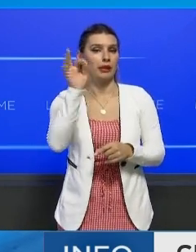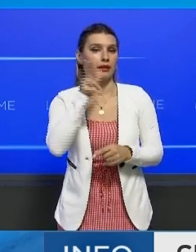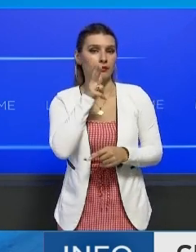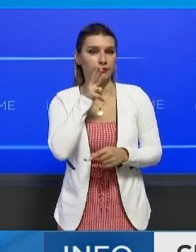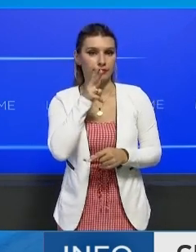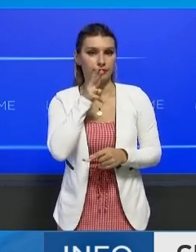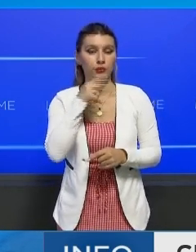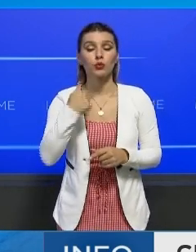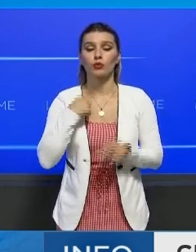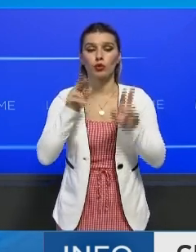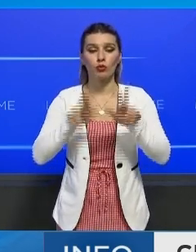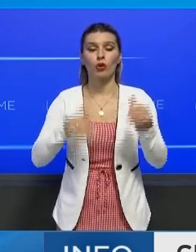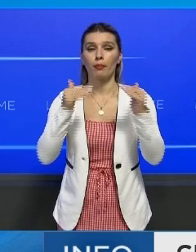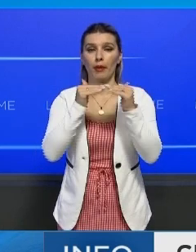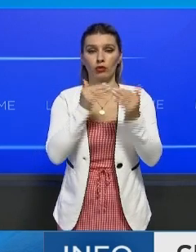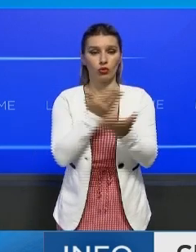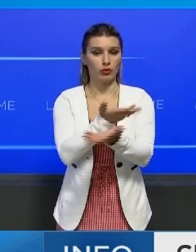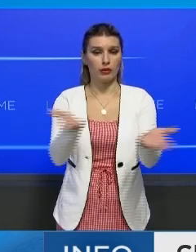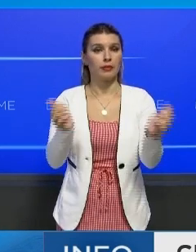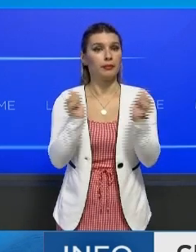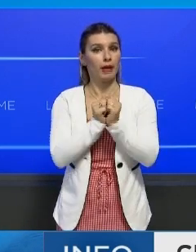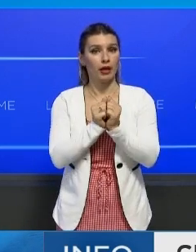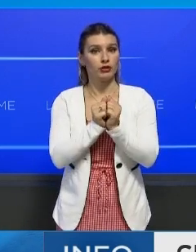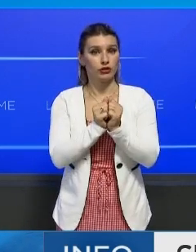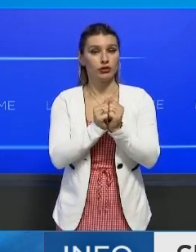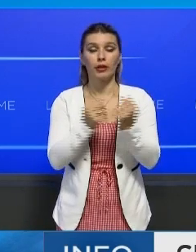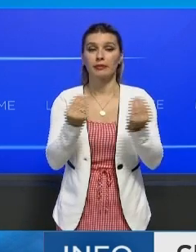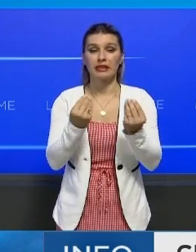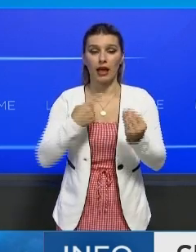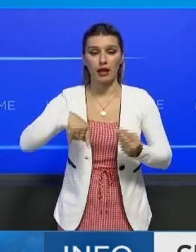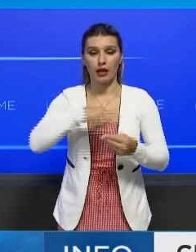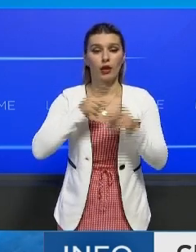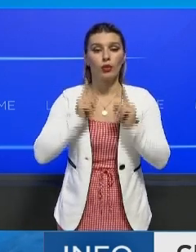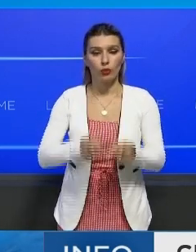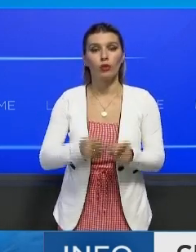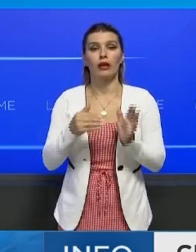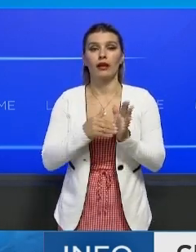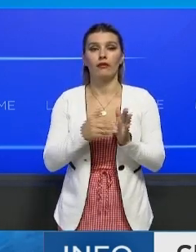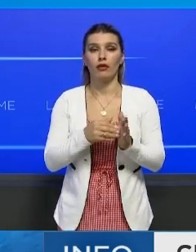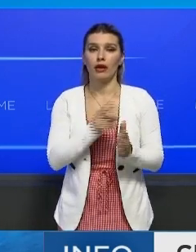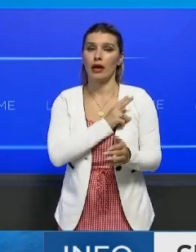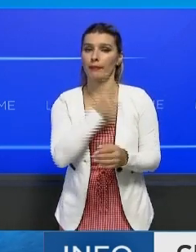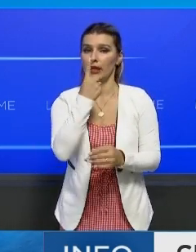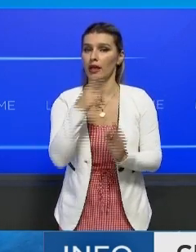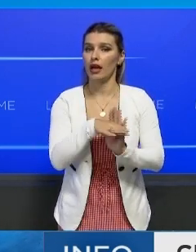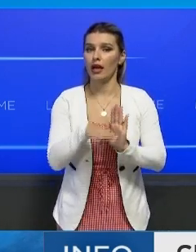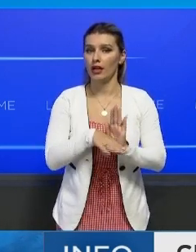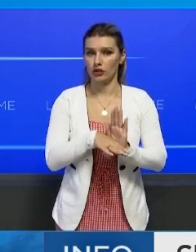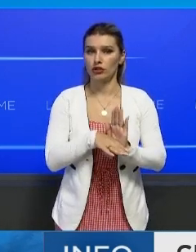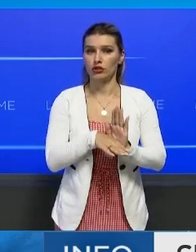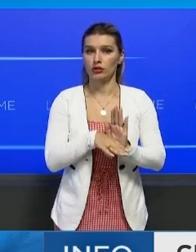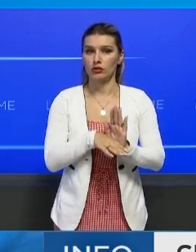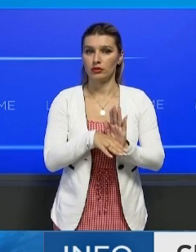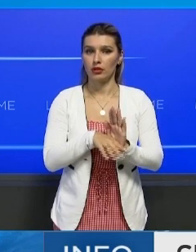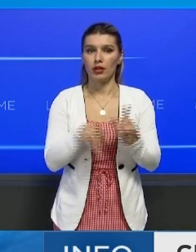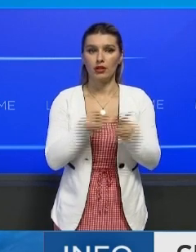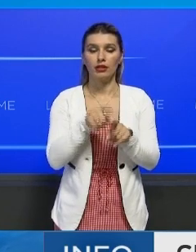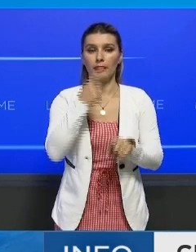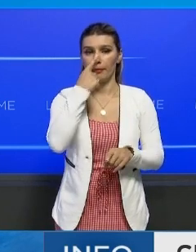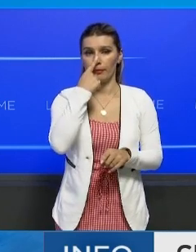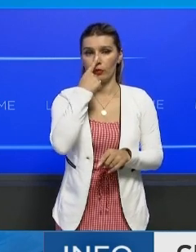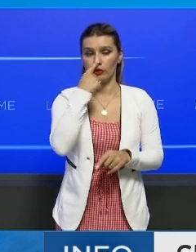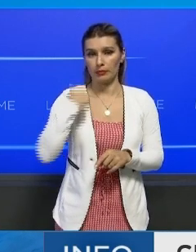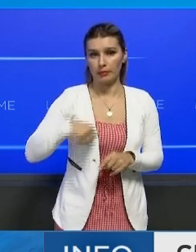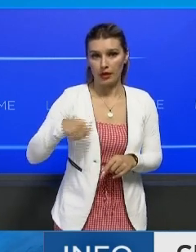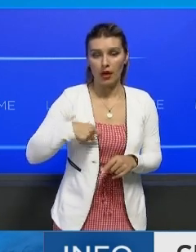mirë. Unë po pajtohem me të gjithë juve se ne duhet kemi ligj. Se ne jemi vetëm Belorusia dhe ne nuk